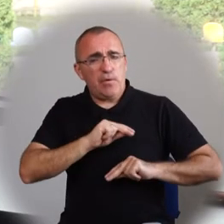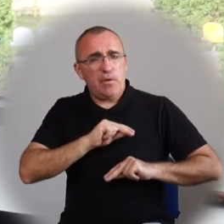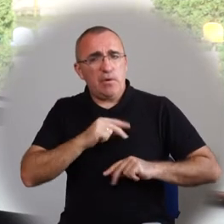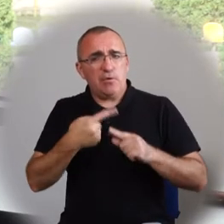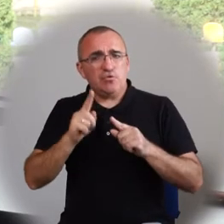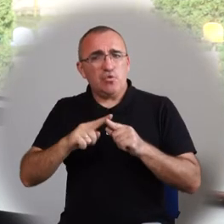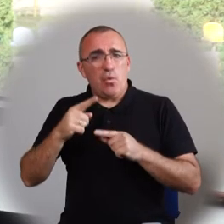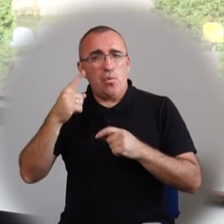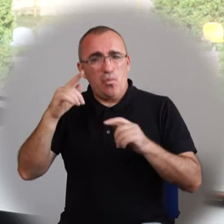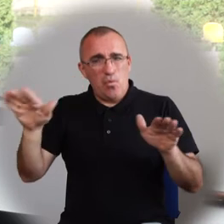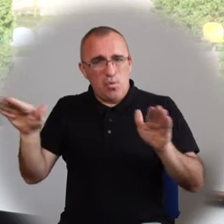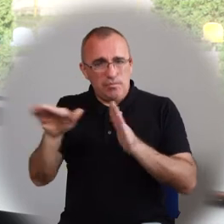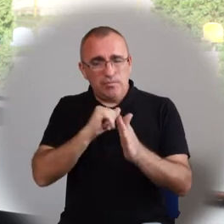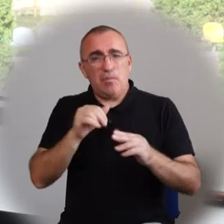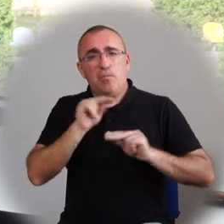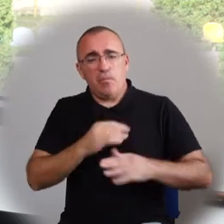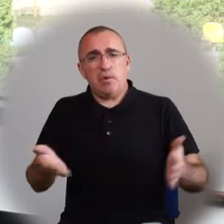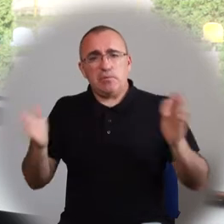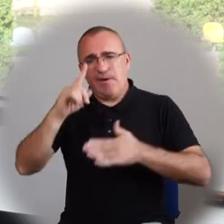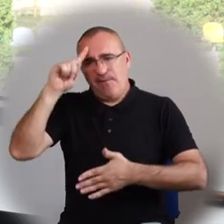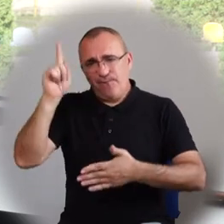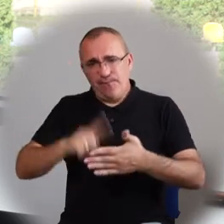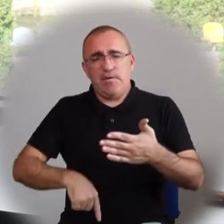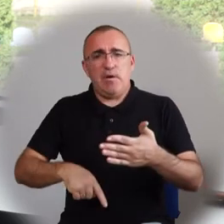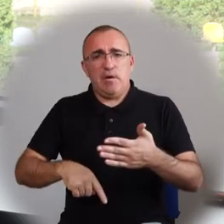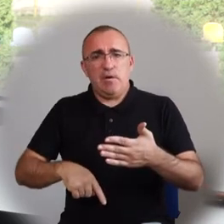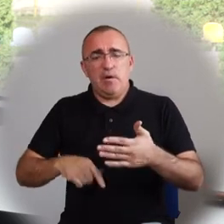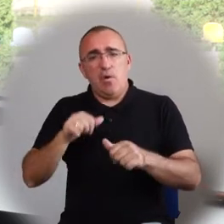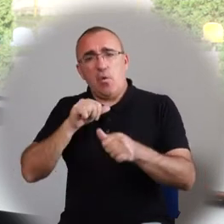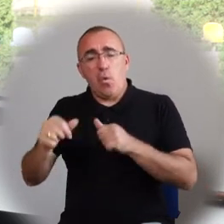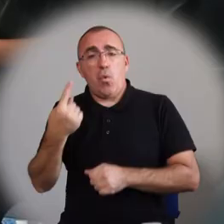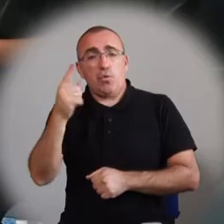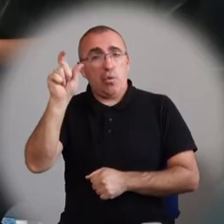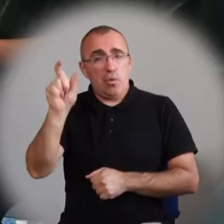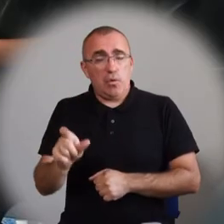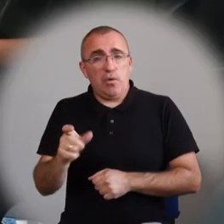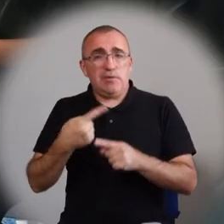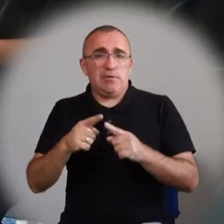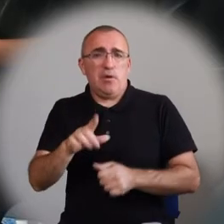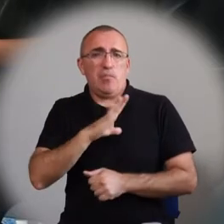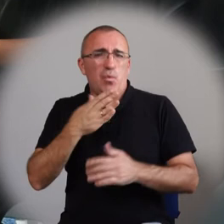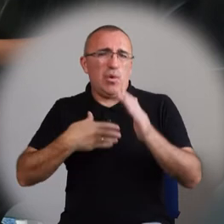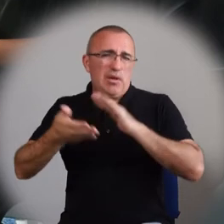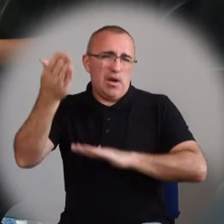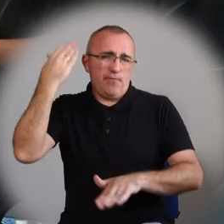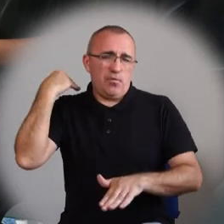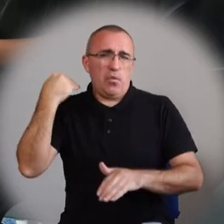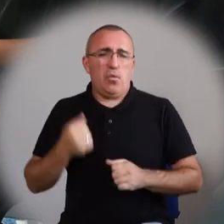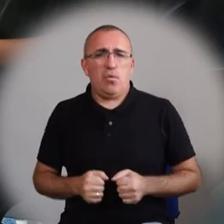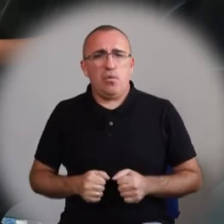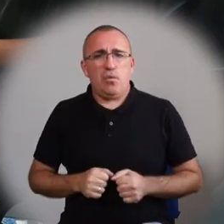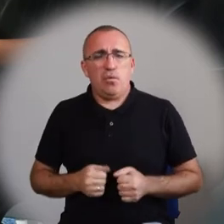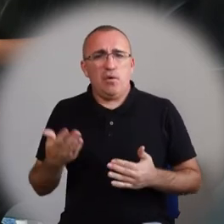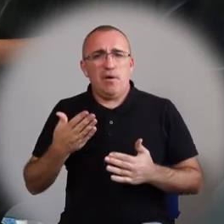в цьому скликанні і працюють ще. Вони залишились вірними. Практично, окрім однієї людини, але це вже було